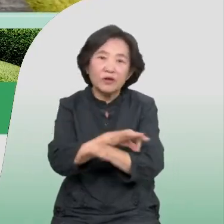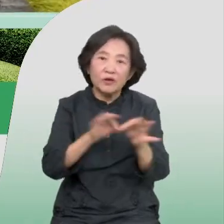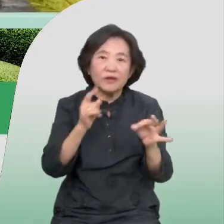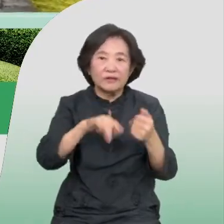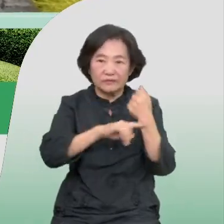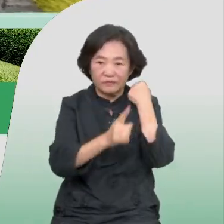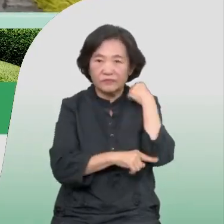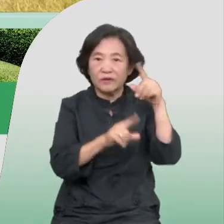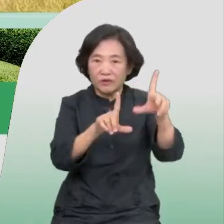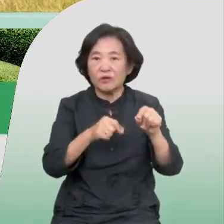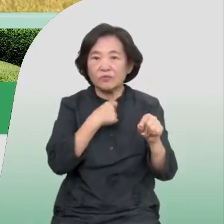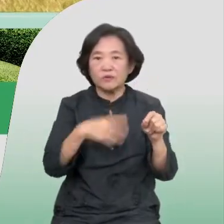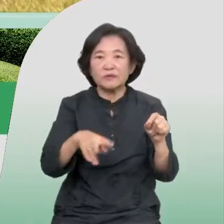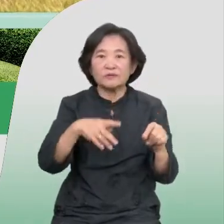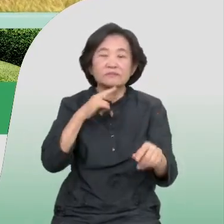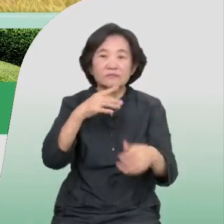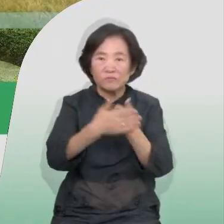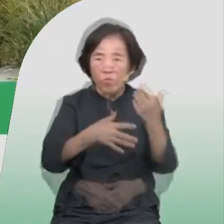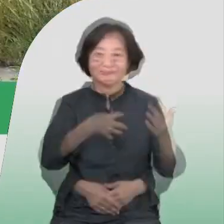经济严查投保。